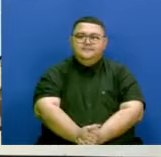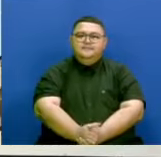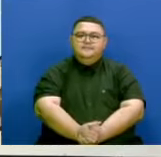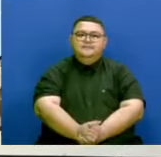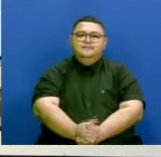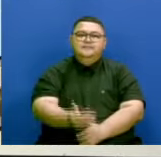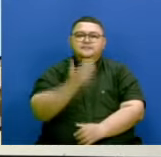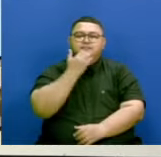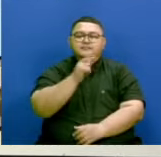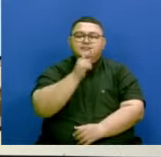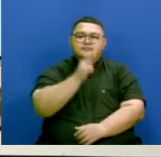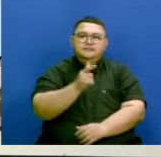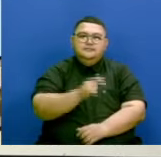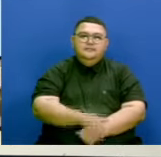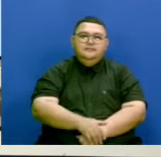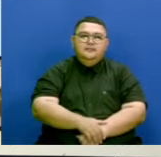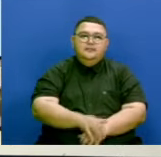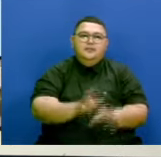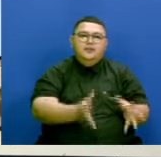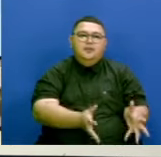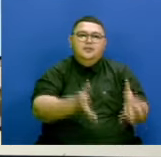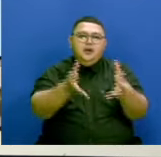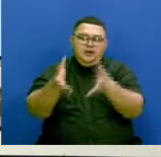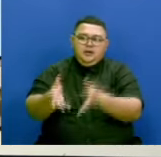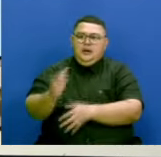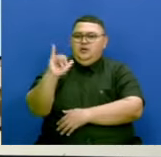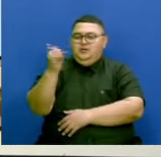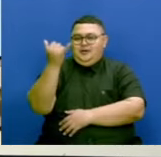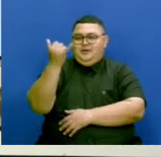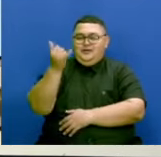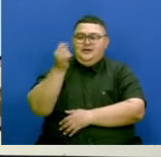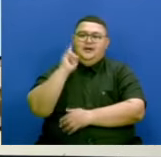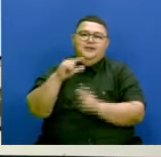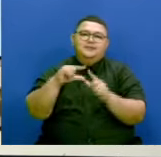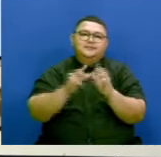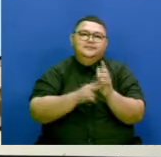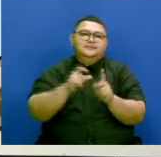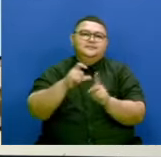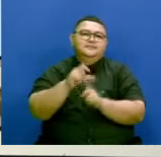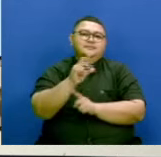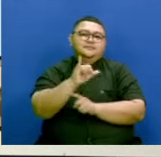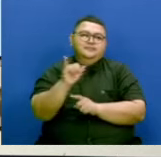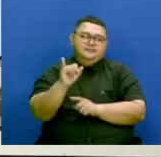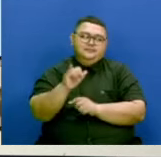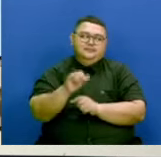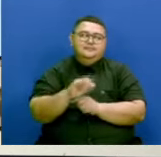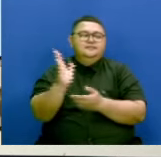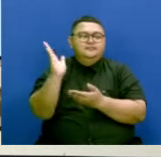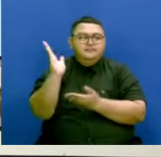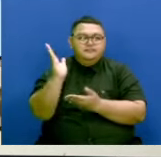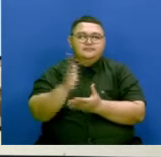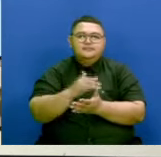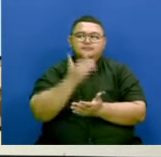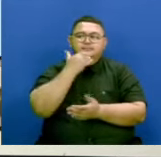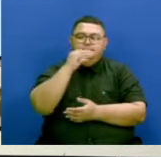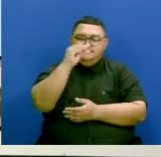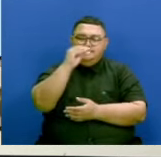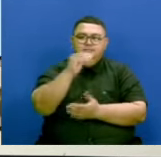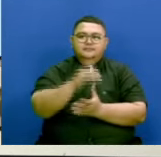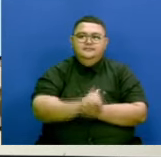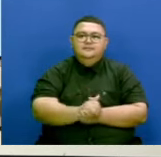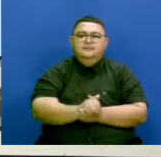Terima kasih Syamsul. Sekarang kita akan bergeser ke Yogyakarta. Sudah ada Andri Prasetyo yang sudah siap mengabarkan untuk kita di sini. Halo, selamat pagi